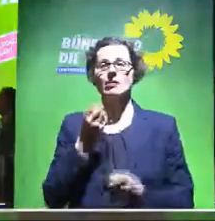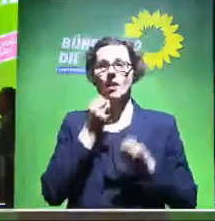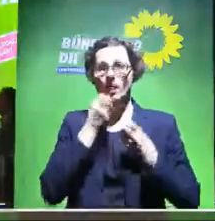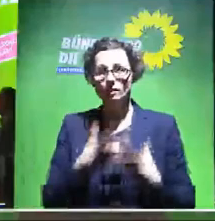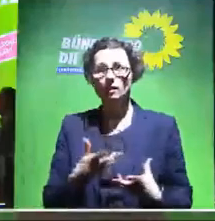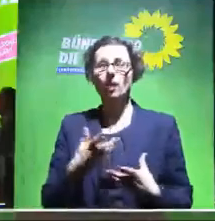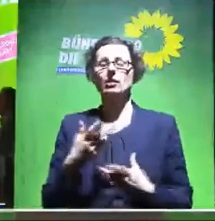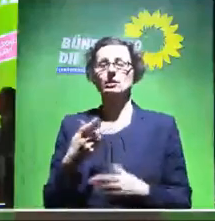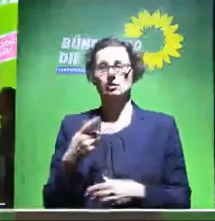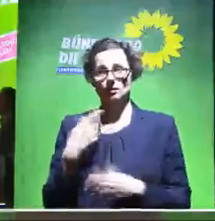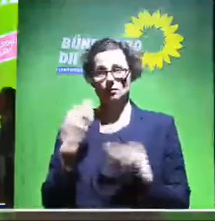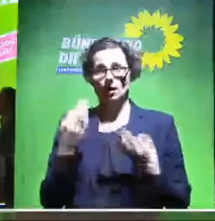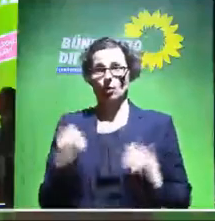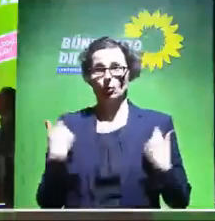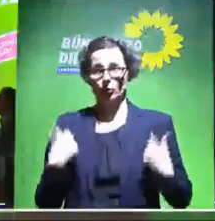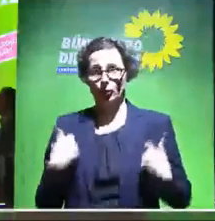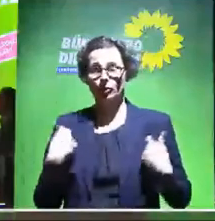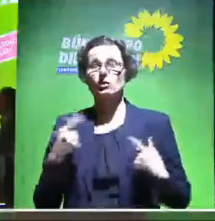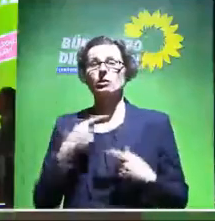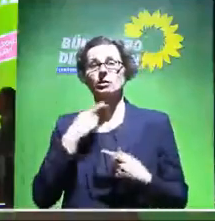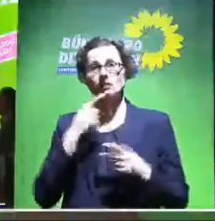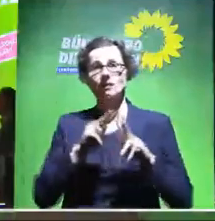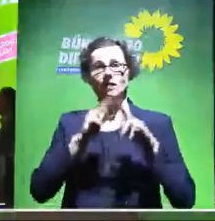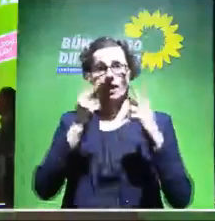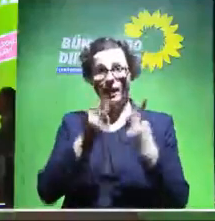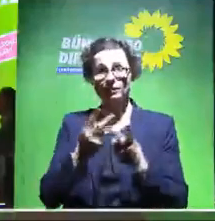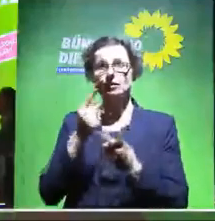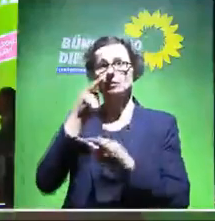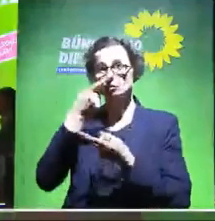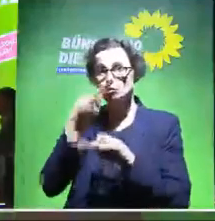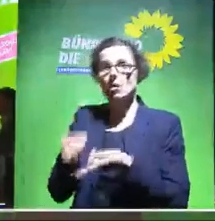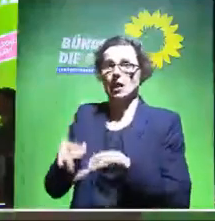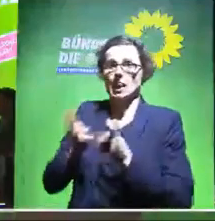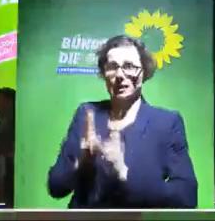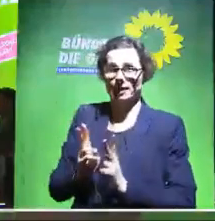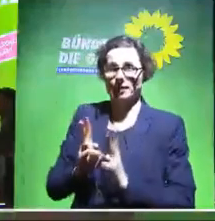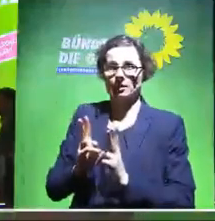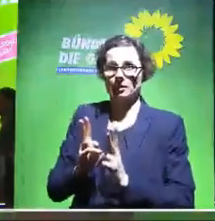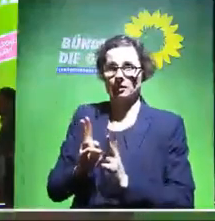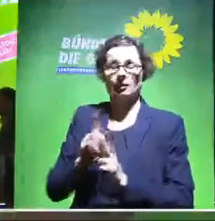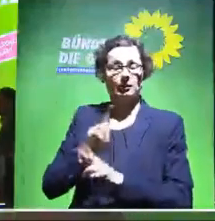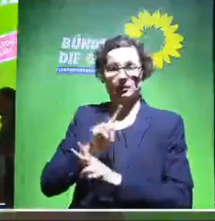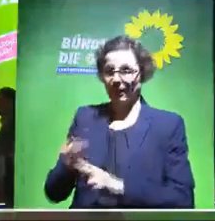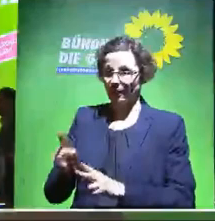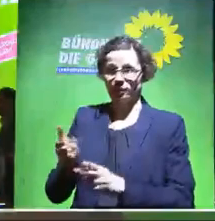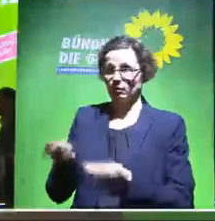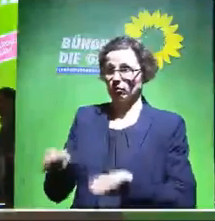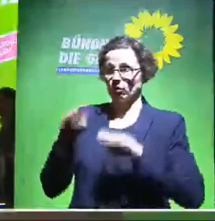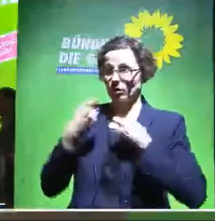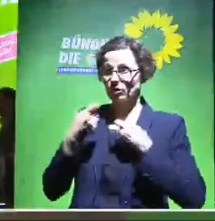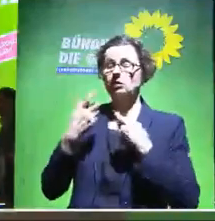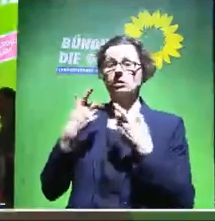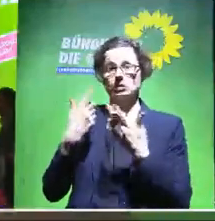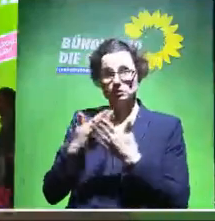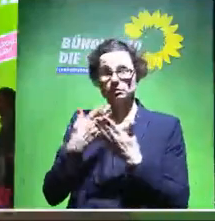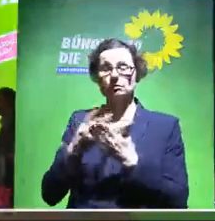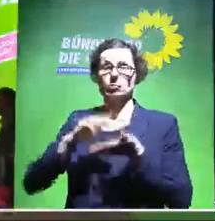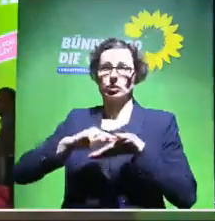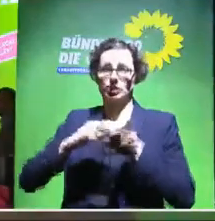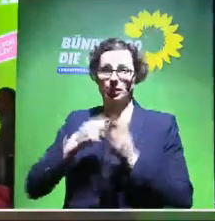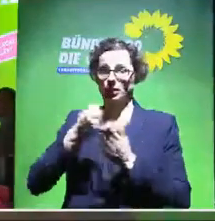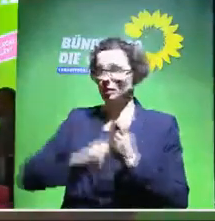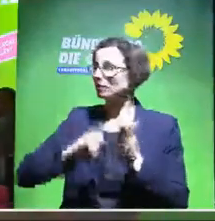grüner Spruch, wir haben die Erde von unseren Kindern nur geborgt, der ist heute noch gültig. Und ich mache deshalb Politik, weil